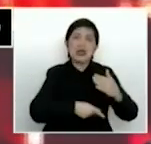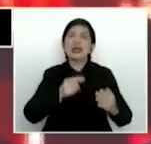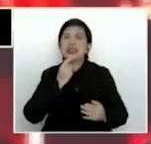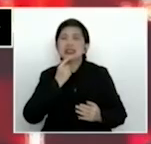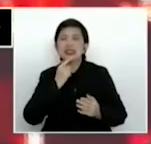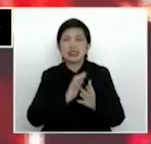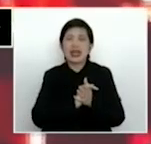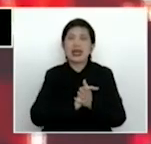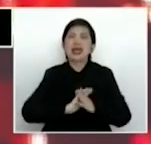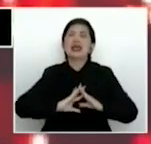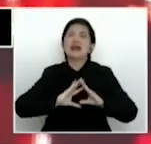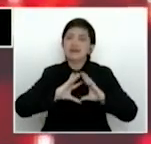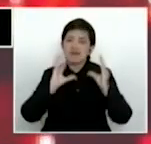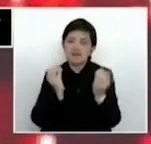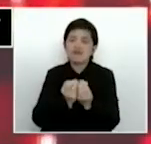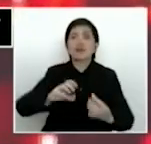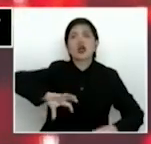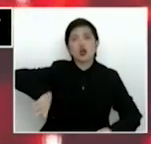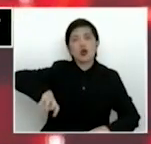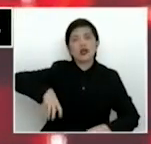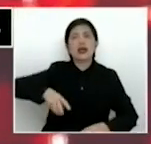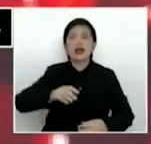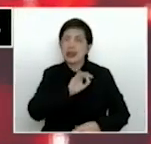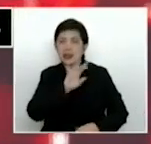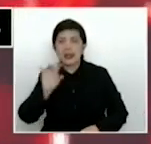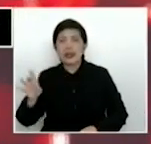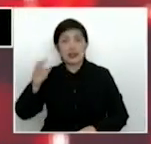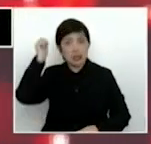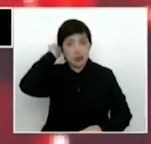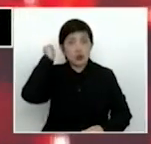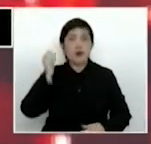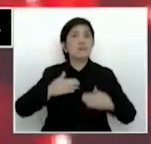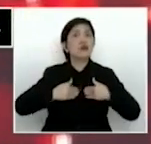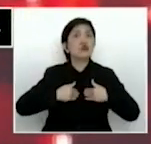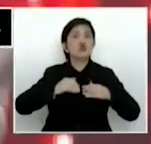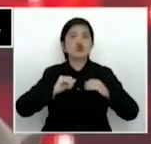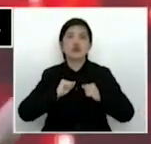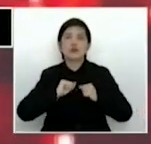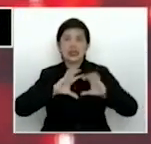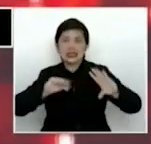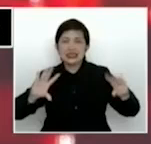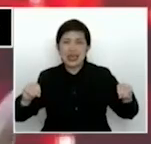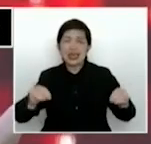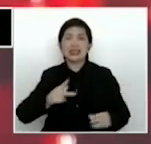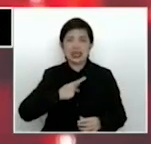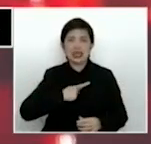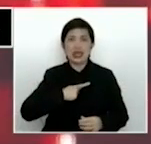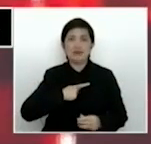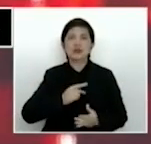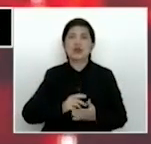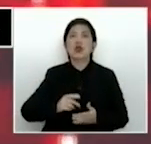keharmonisan keluarga dan lain sebagainya emak-emak yang butuh pekerjaan kita ada kredit mesra tanpa bunga